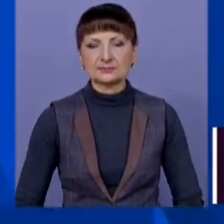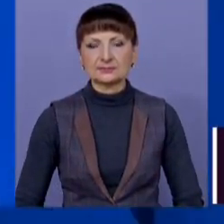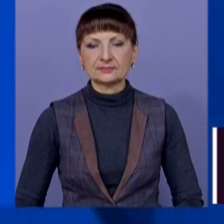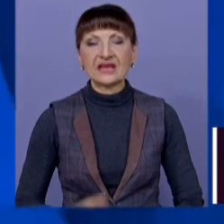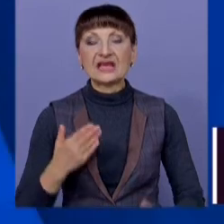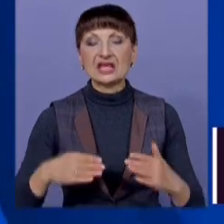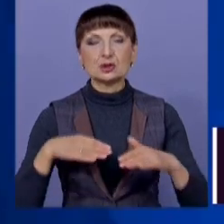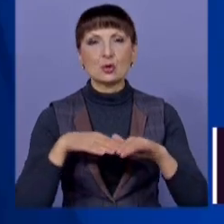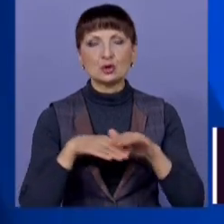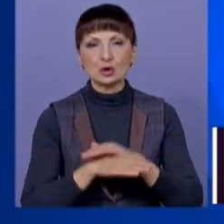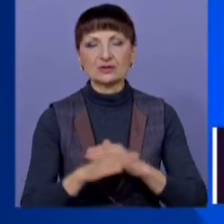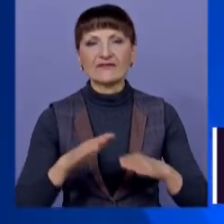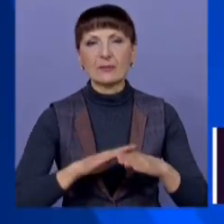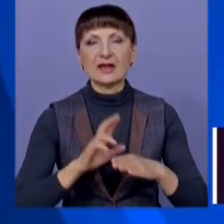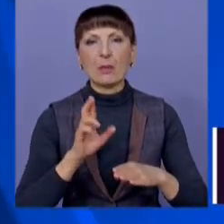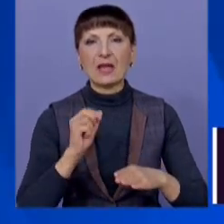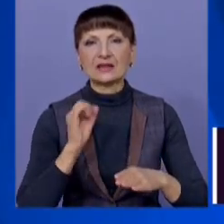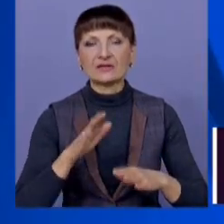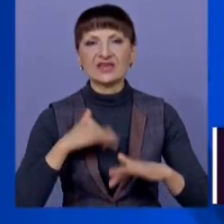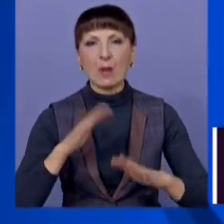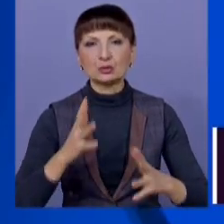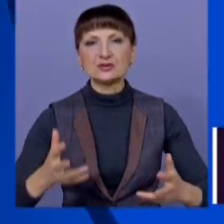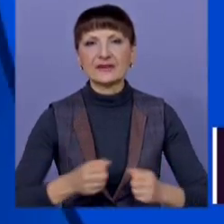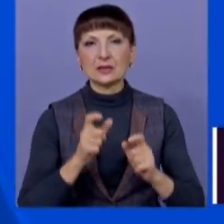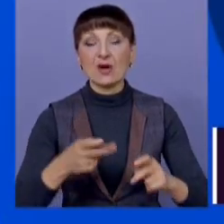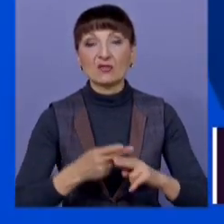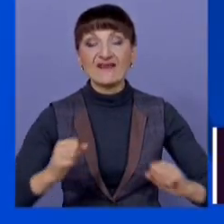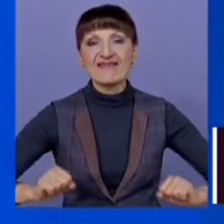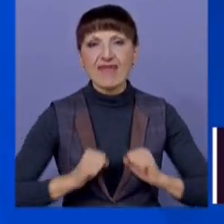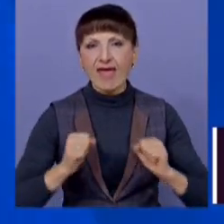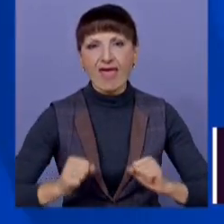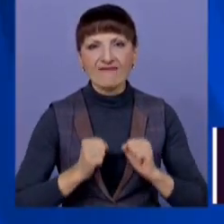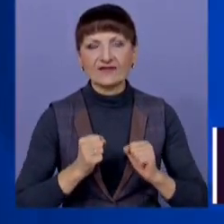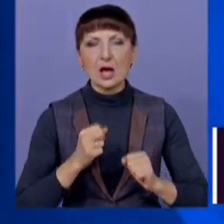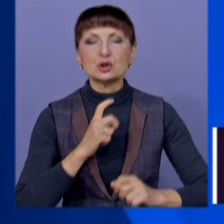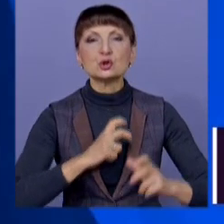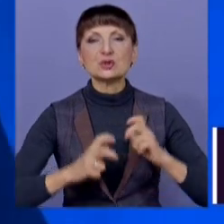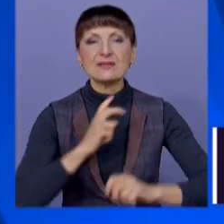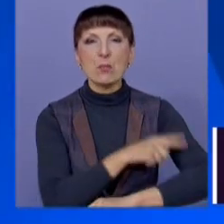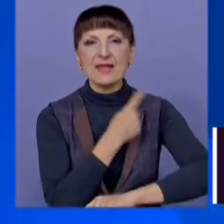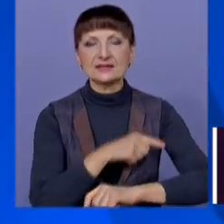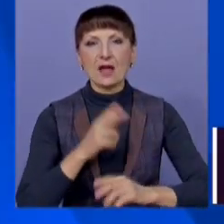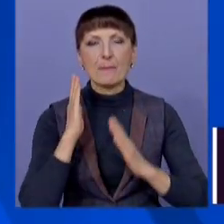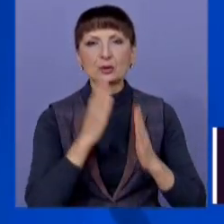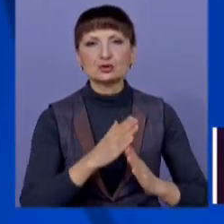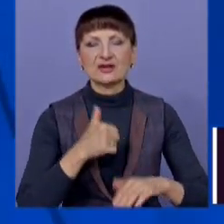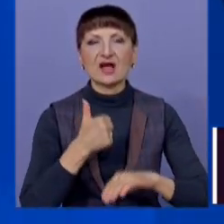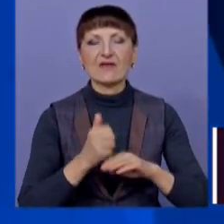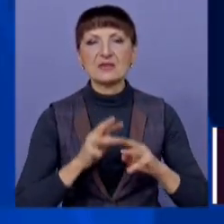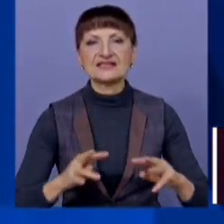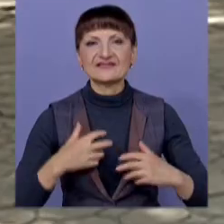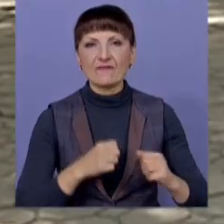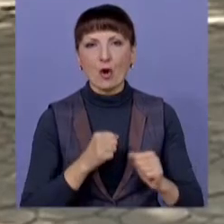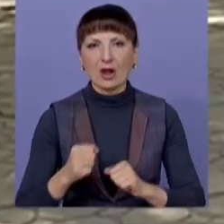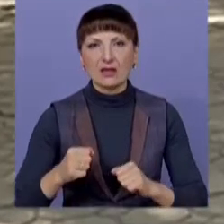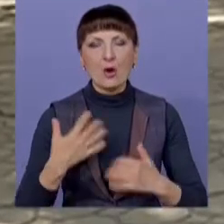Если уйдет Биртанов, я буду спасать людей. Вот так свой гнев студенты-медики обрушили на главу Минздрава Ильжана Биртанова. Чашу